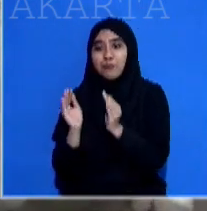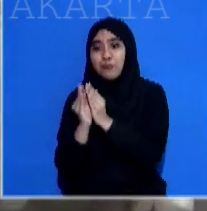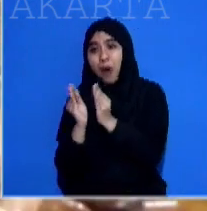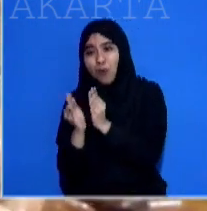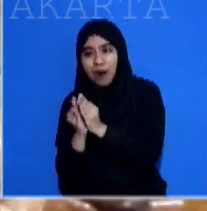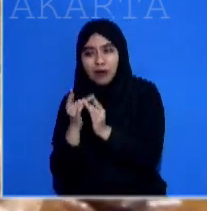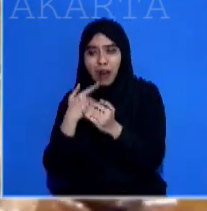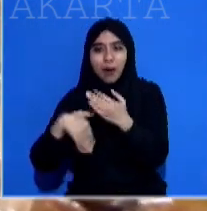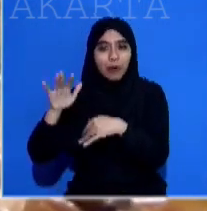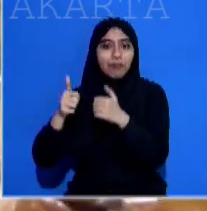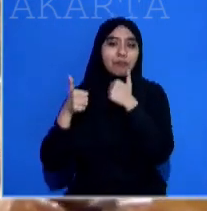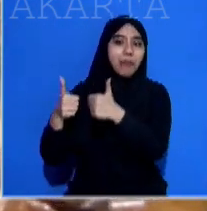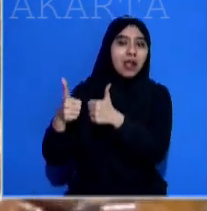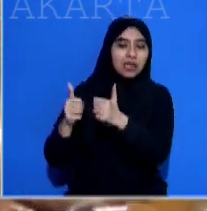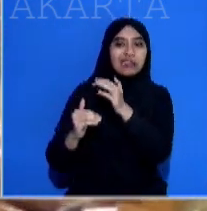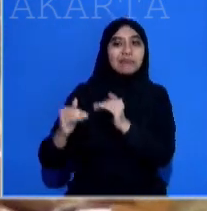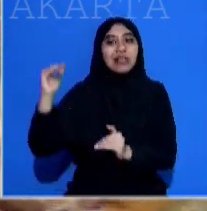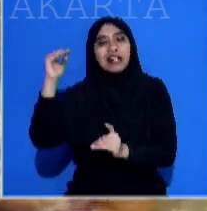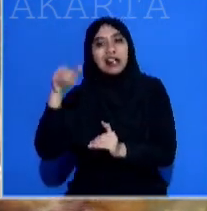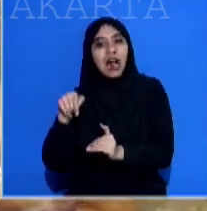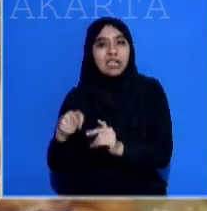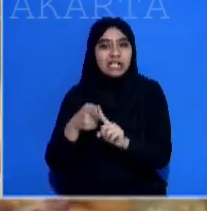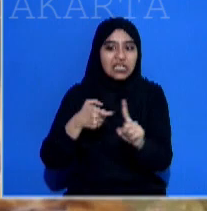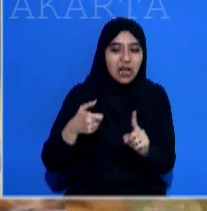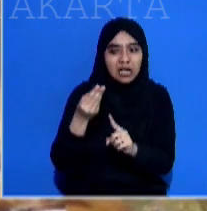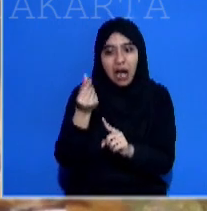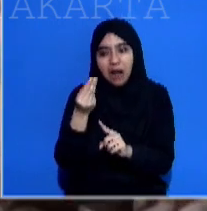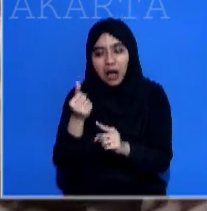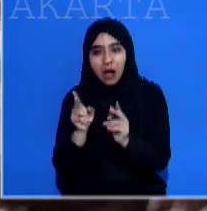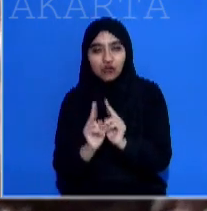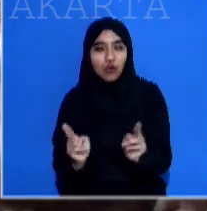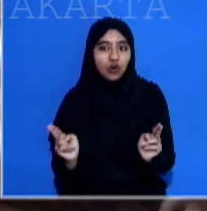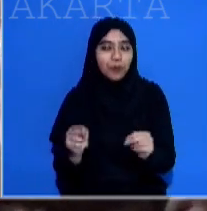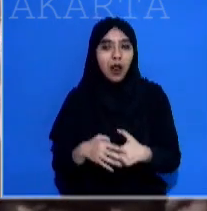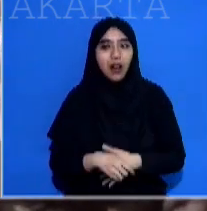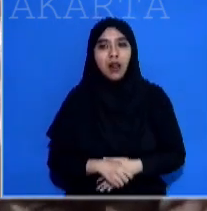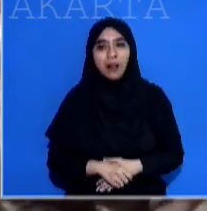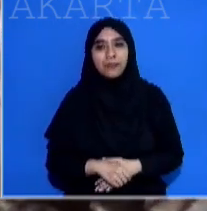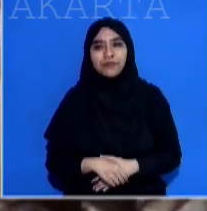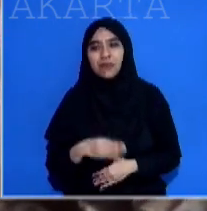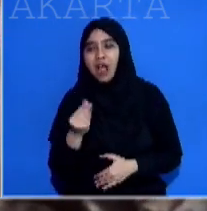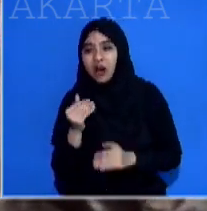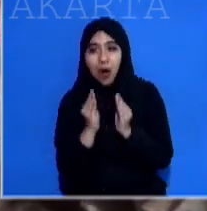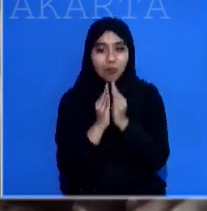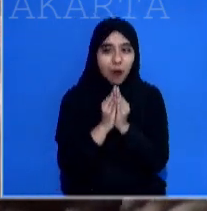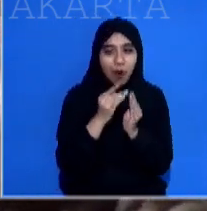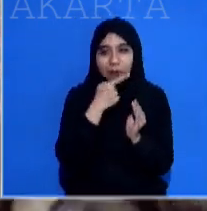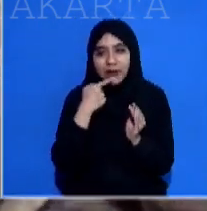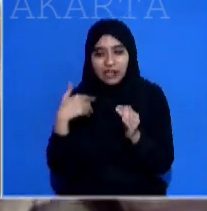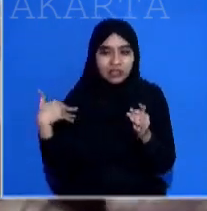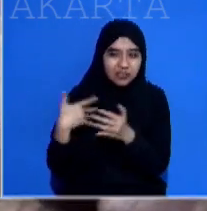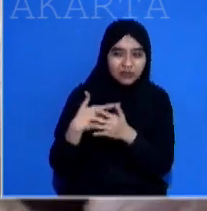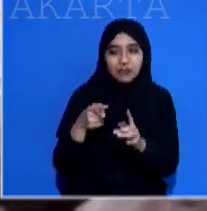pedagang bahkan lebih baik dan cenderung meningkat dibandingkan saat harga jual normal. Tingginya harga bawang merah sudah terjadi sejak sebelum